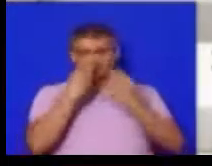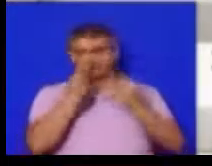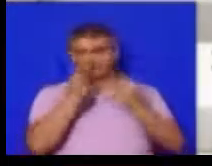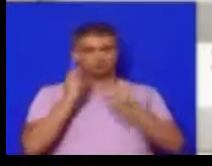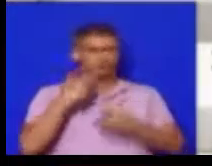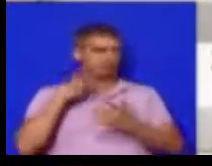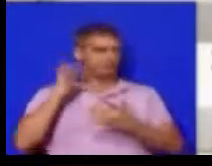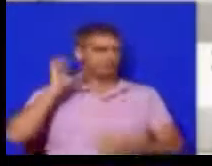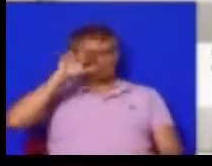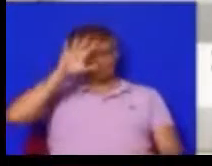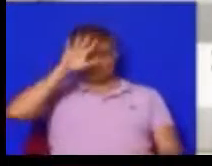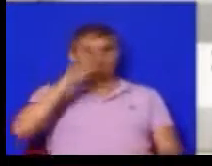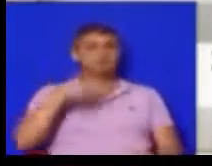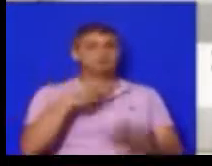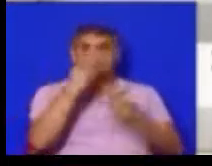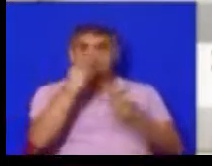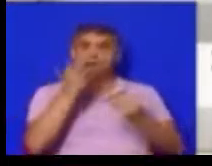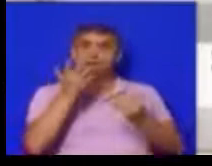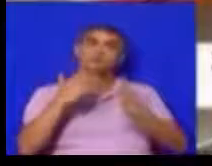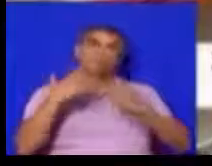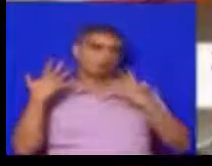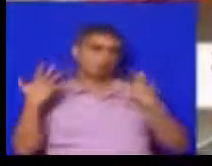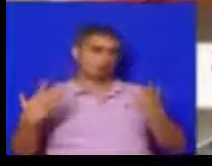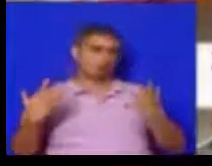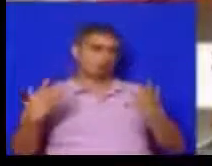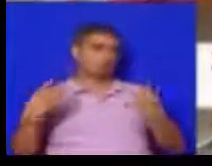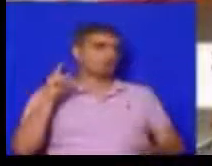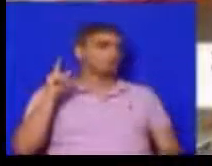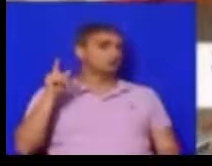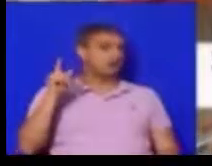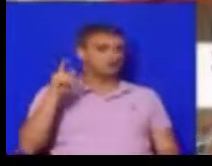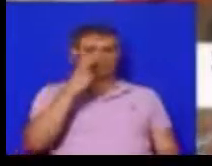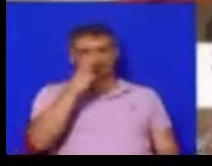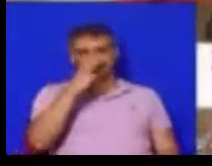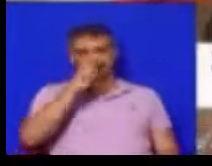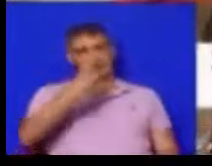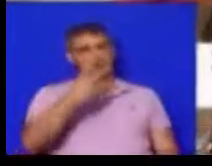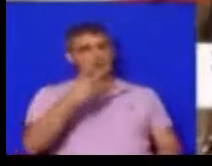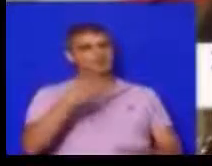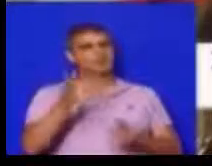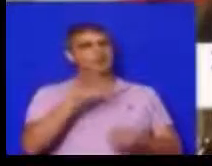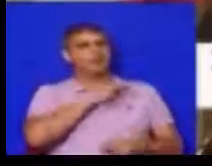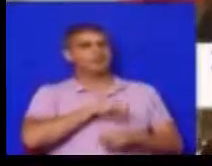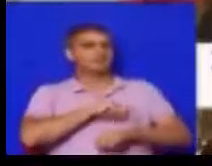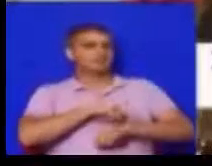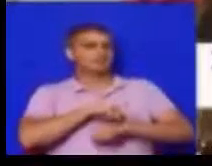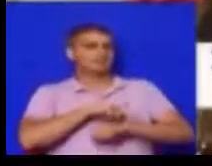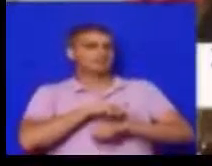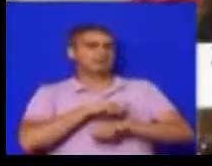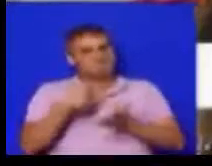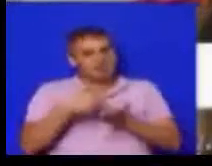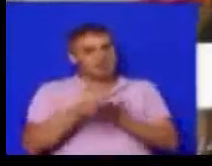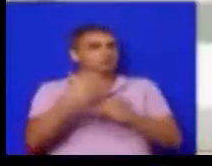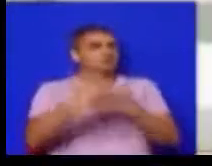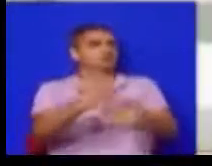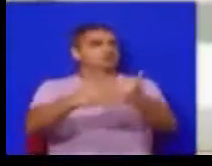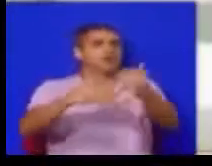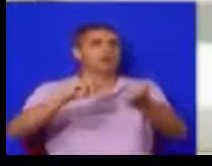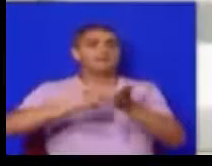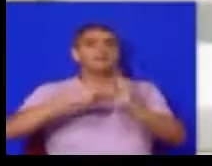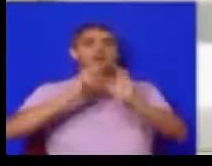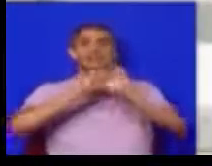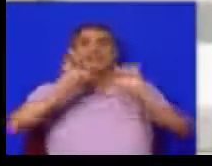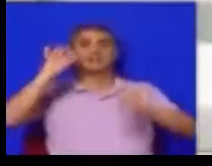באיראני, ויש לי חשד כבד, שהם מנסים שוב לקנות זמן ולהתקדם בתוכנית הגרעין,